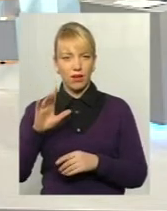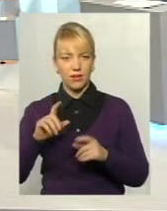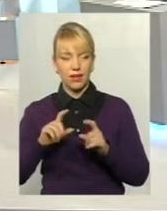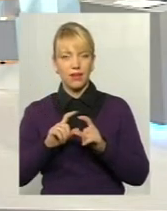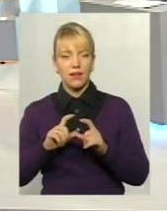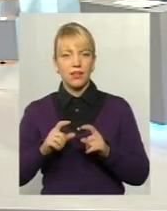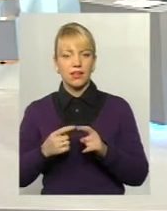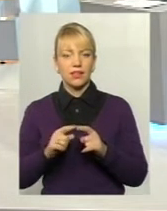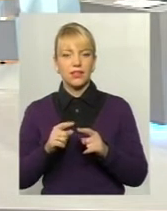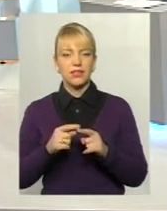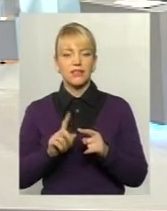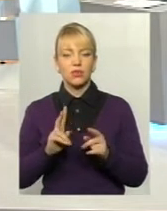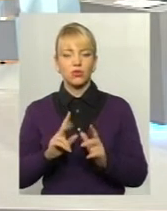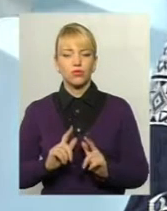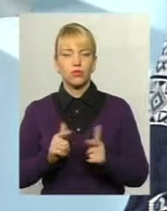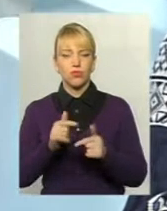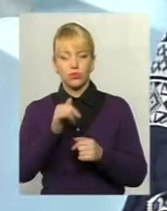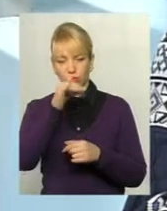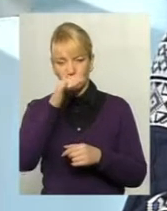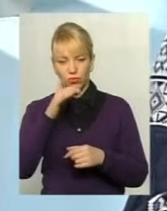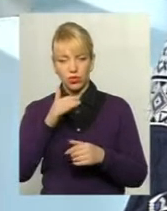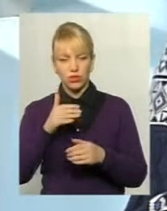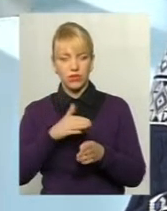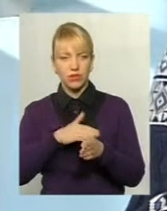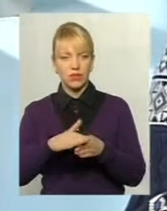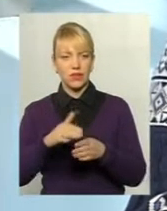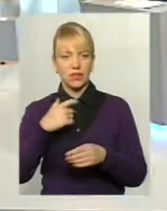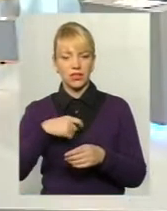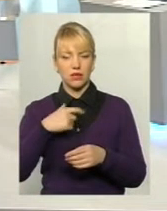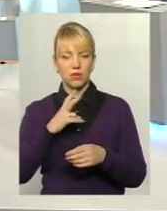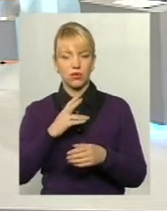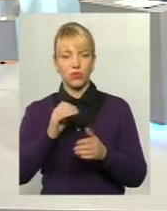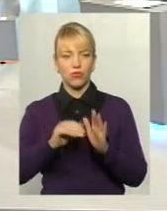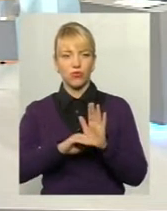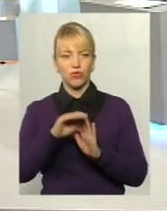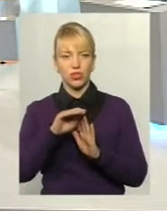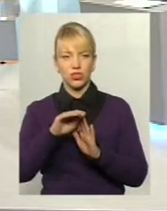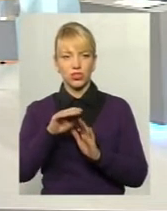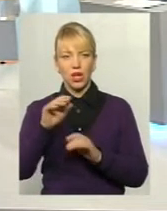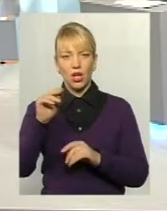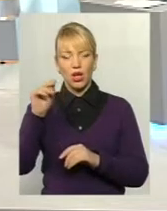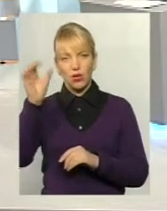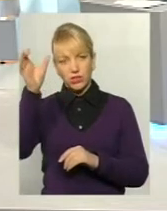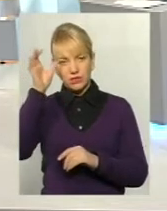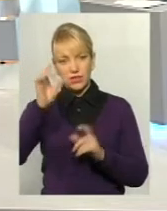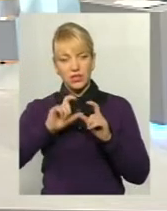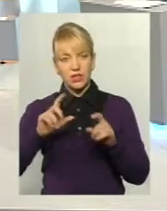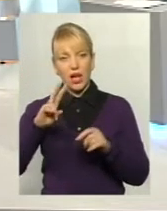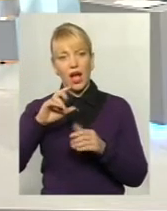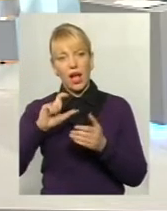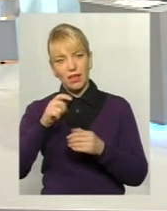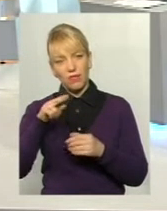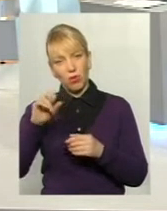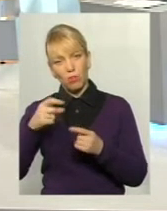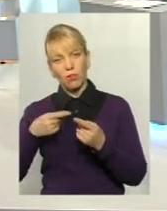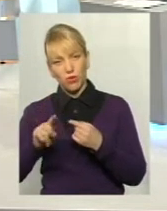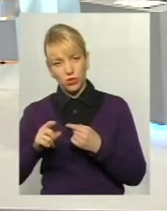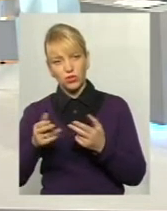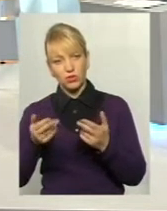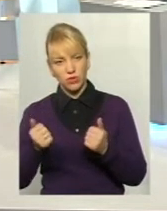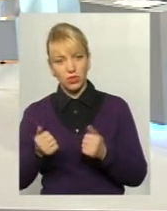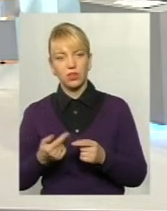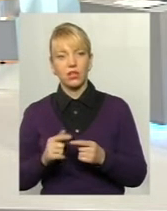вступають ті, хто не зможе реалізувати себе, вступивши у вищий навчальний заклад. Хоча в Європі по-іншому, так? Мої